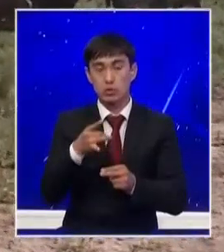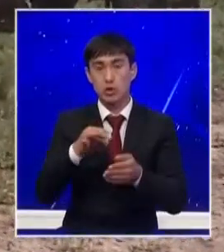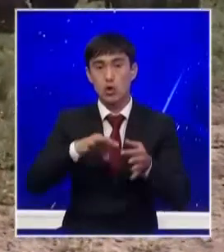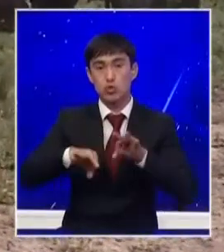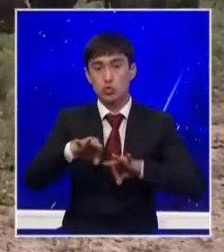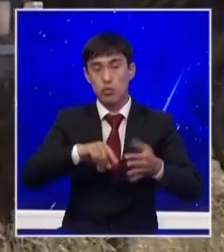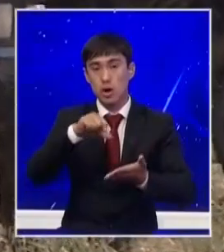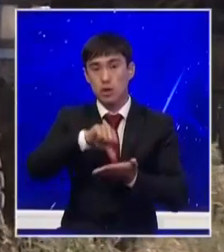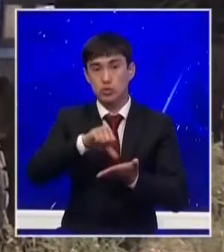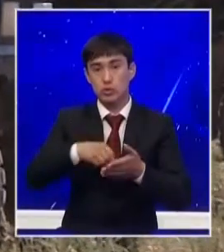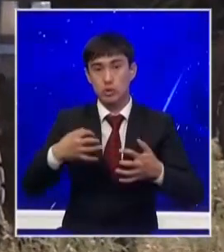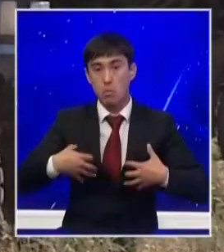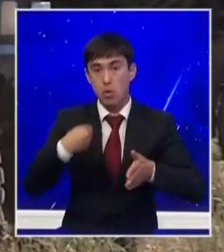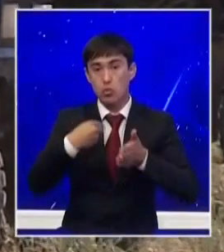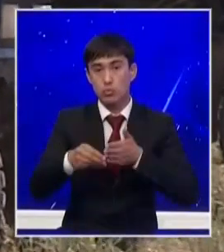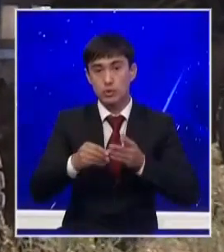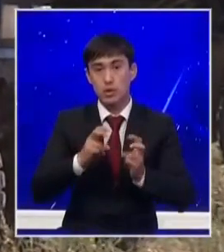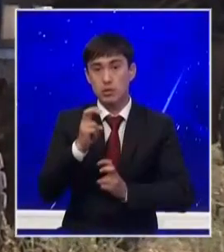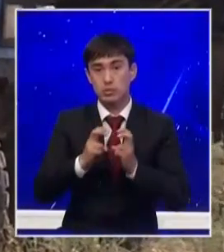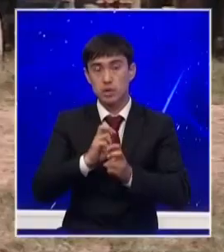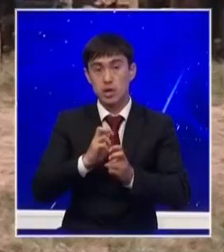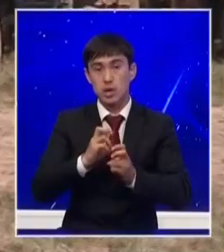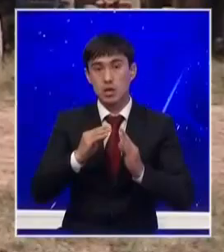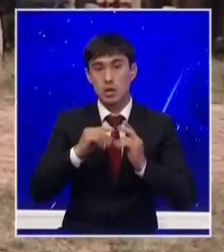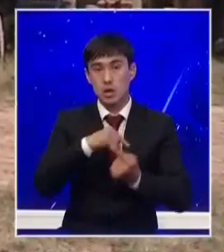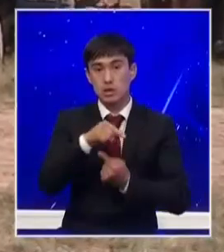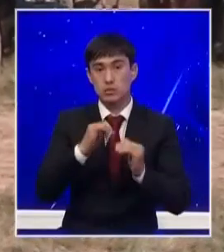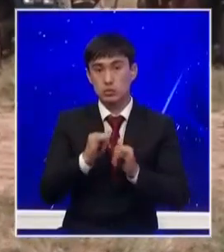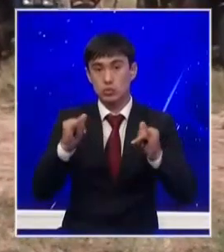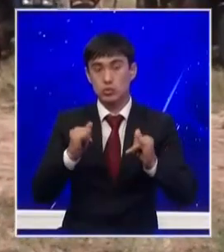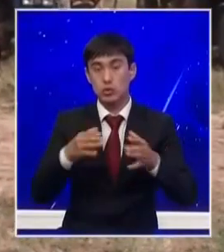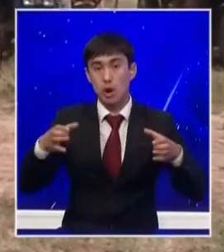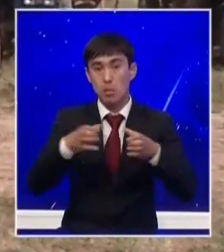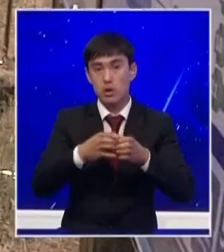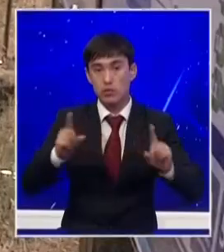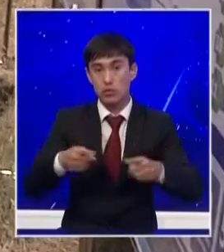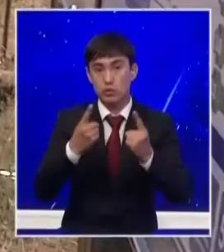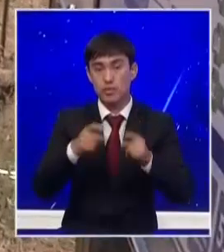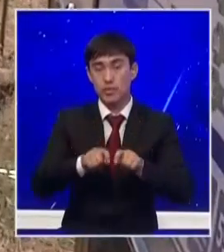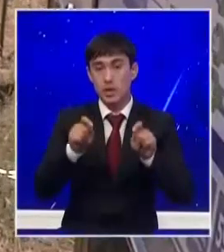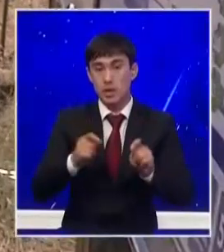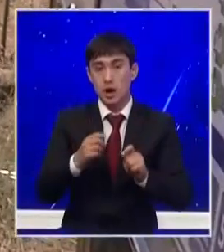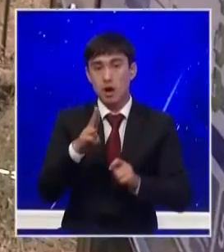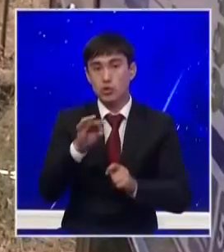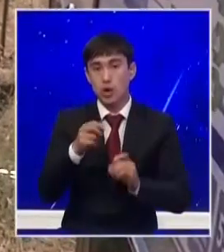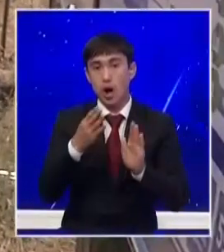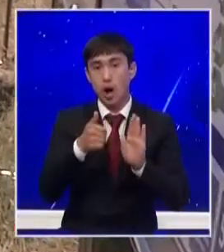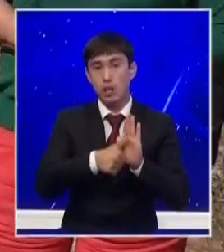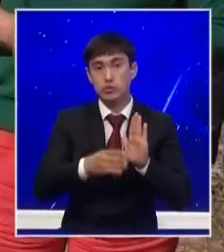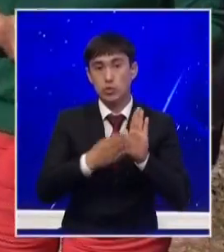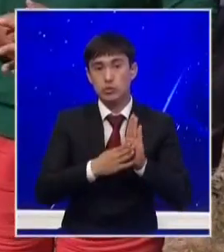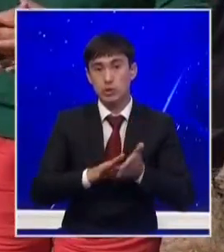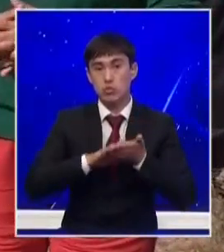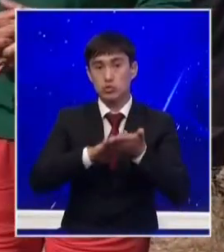қатысу арқылы мал алып, кәсібін дөңгелету үшін бірқатар фермерлер бірігіп кооперативтерін құра бастаған. Қарашоқы ауылында 69 адам өтініш